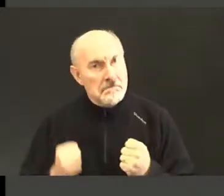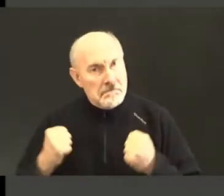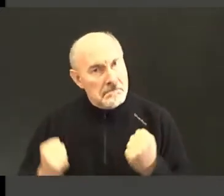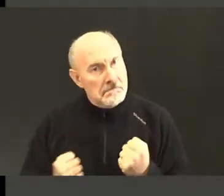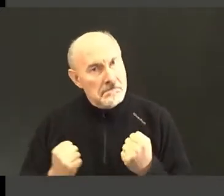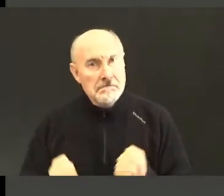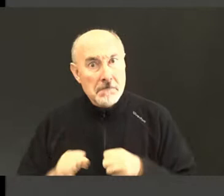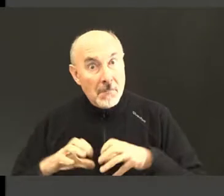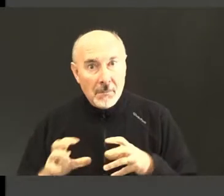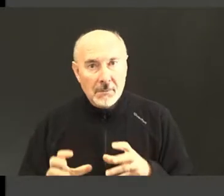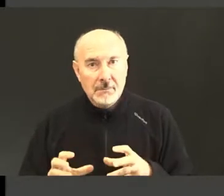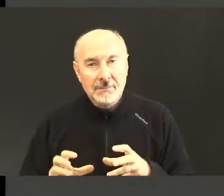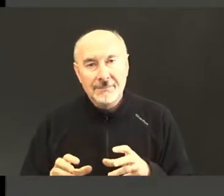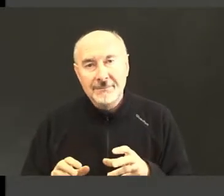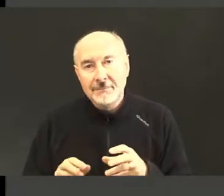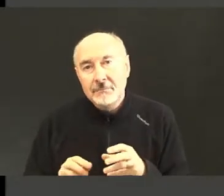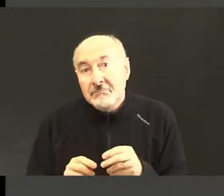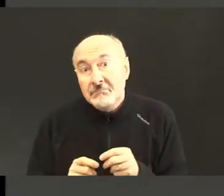al cambiamento minimo.